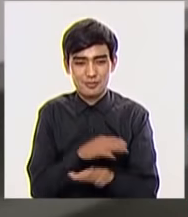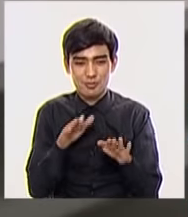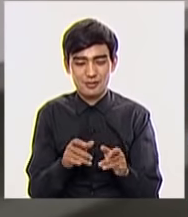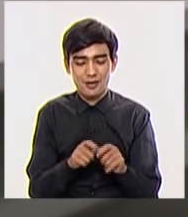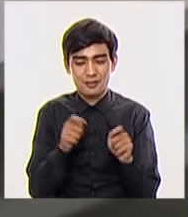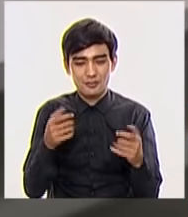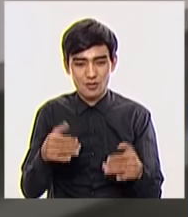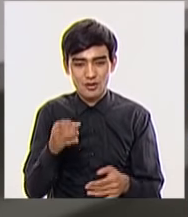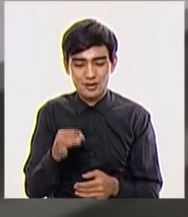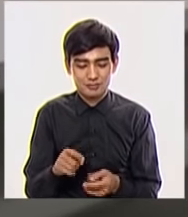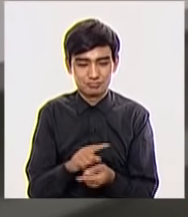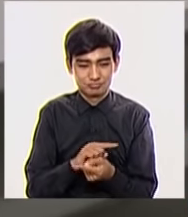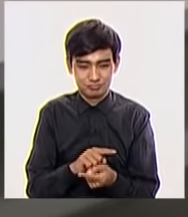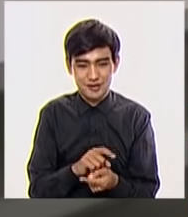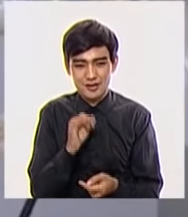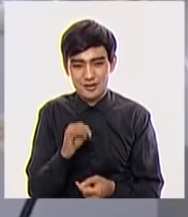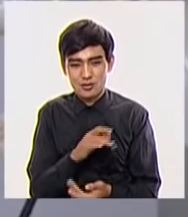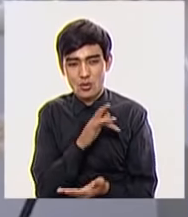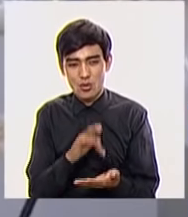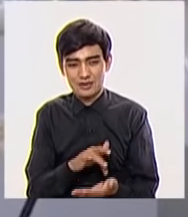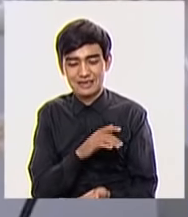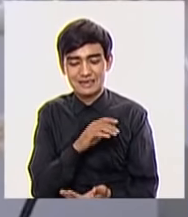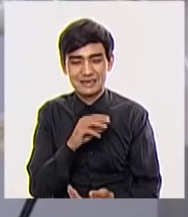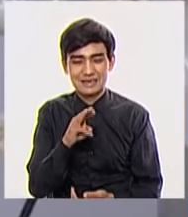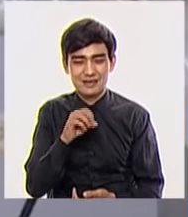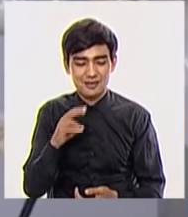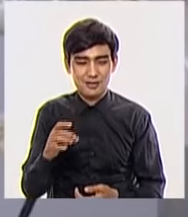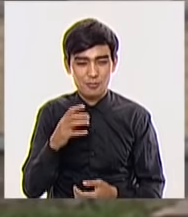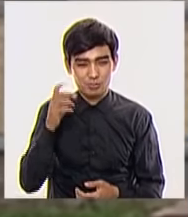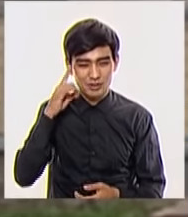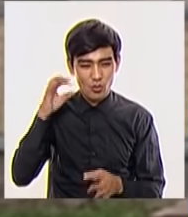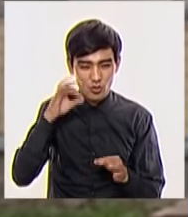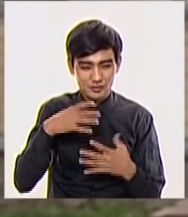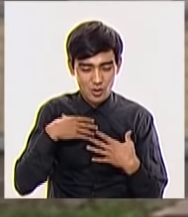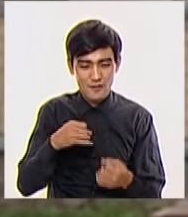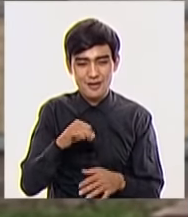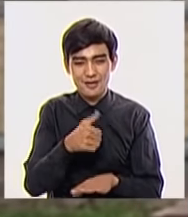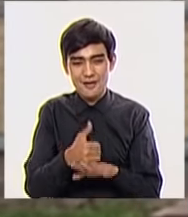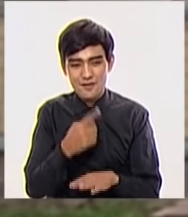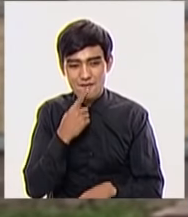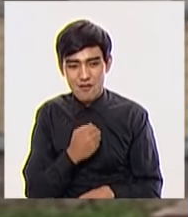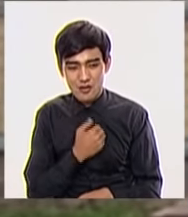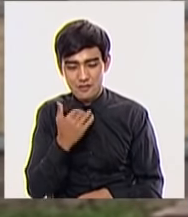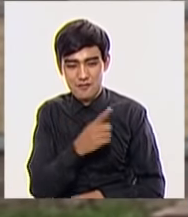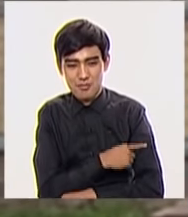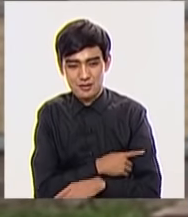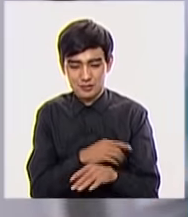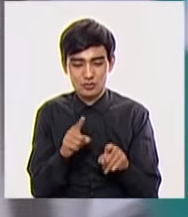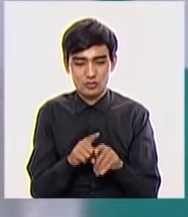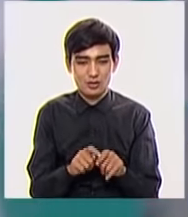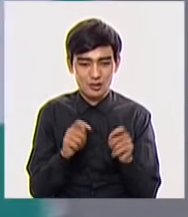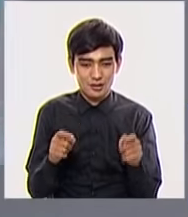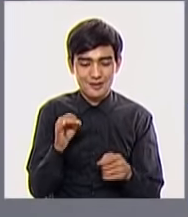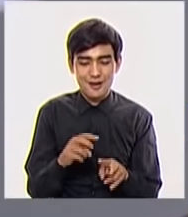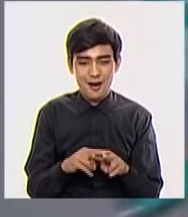стационара. Перепрофилировали городской центр психического здоровья и главный военный клинический госпиталь.